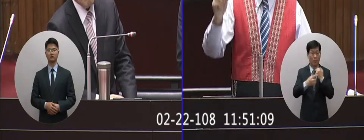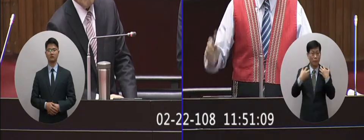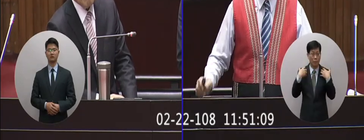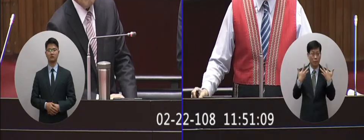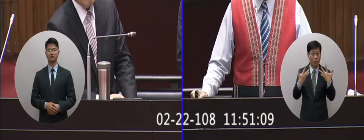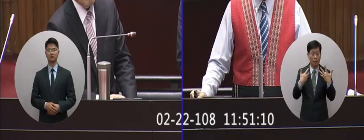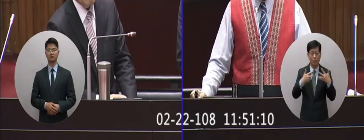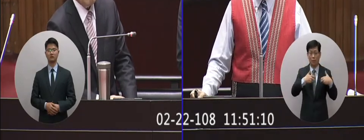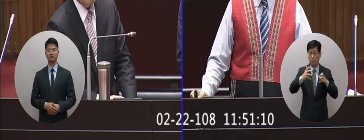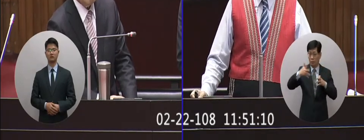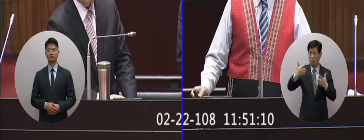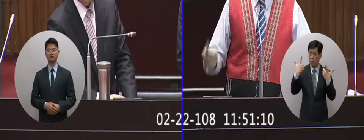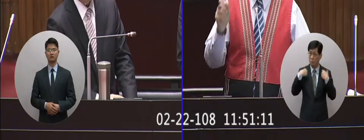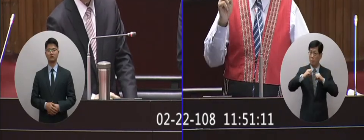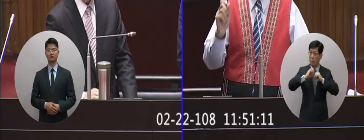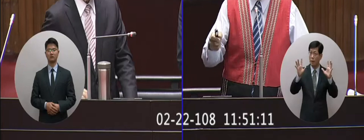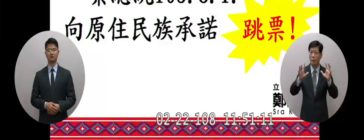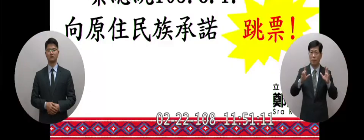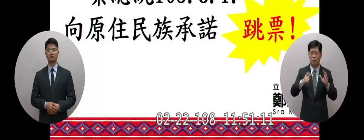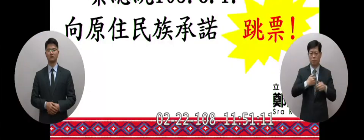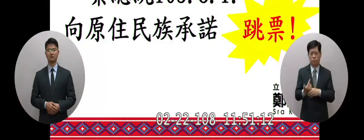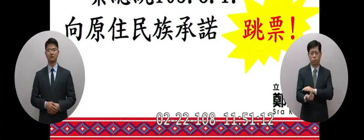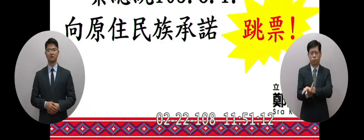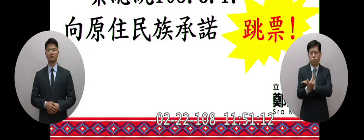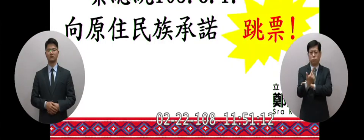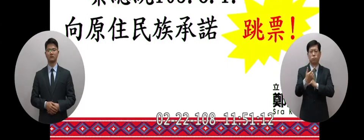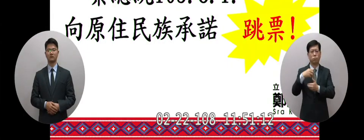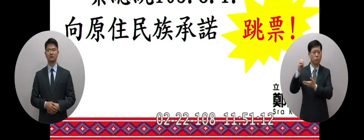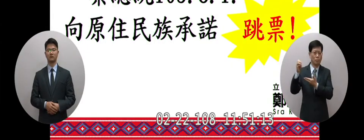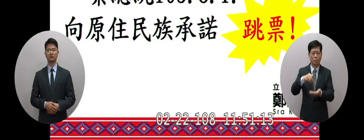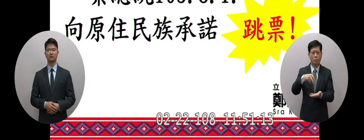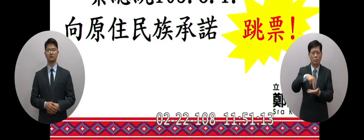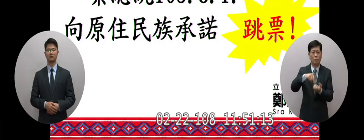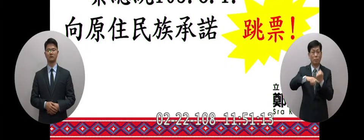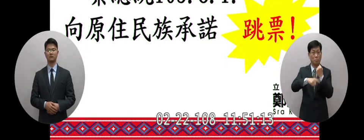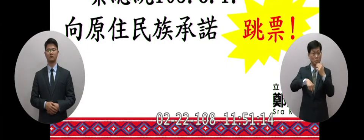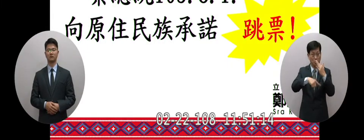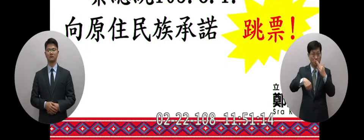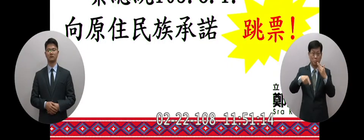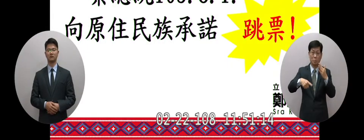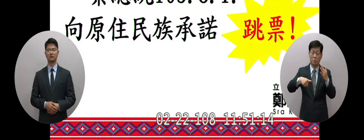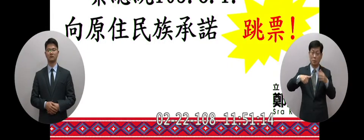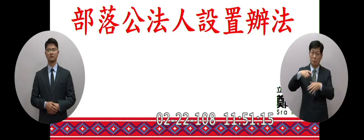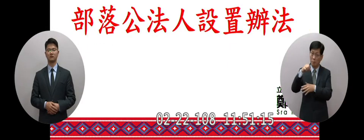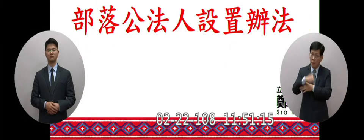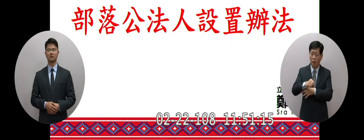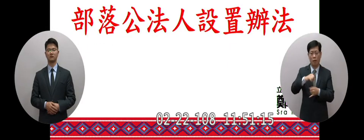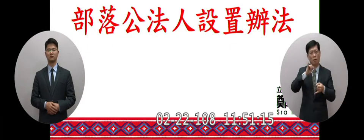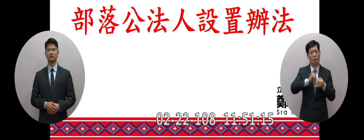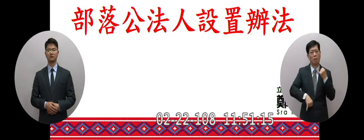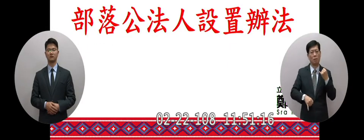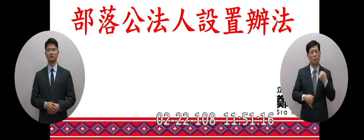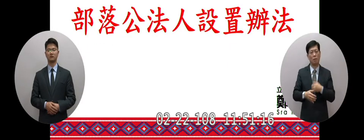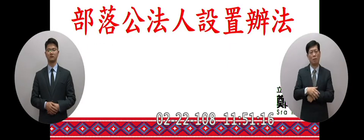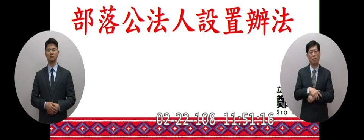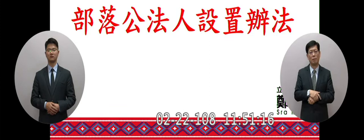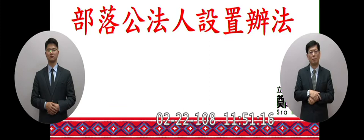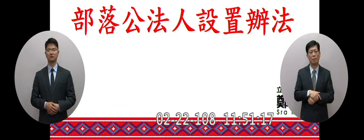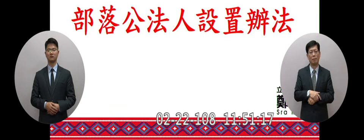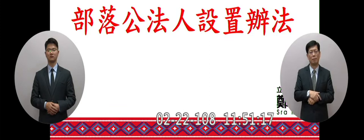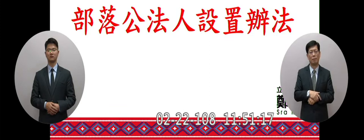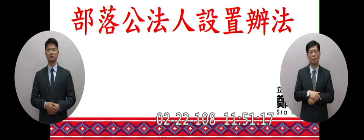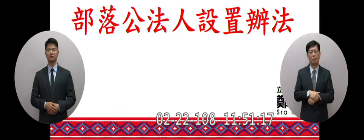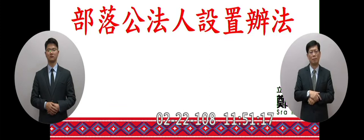这样的一个蔡总统说要很快的要送到立法院的这样的一个承诺，事实上是跳票了